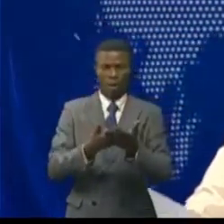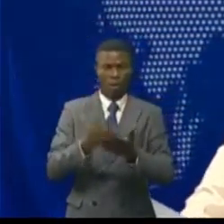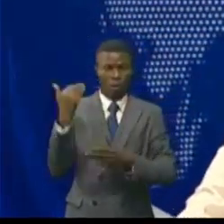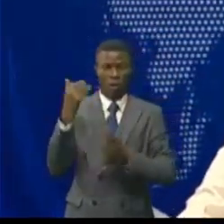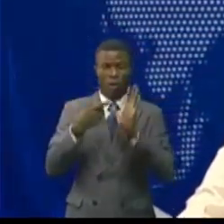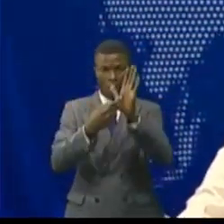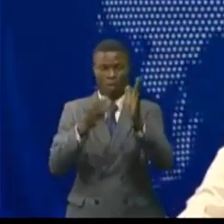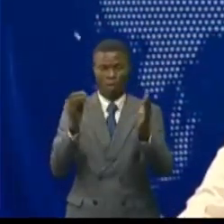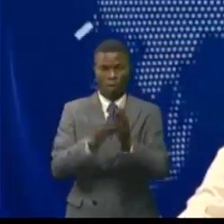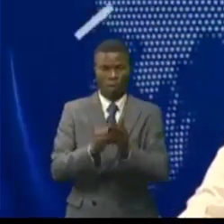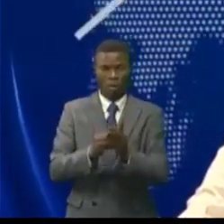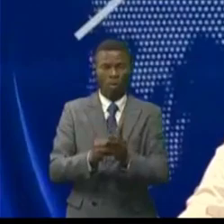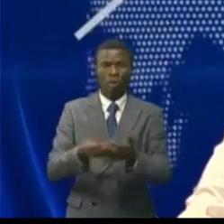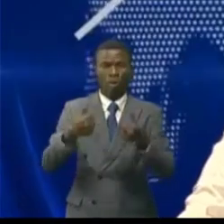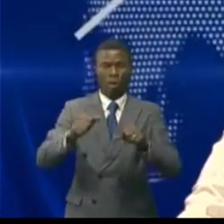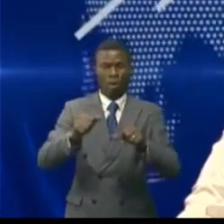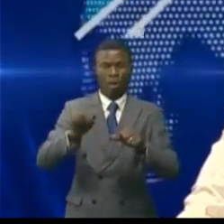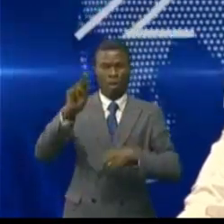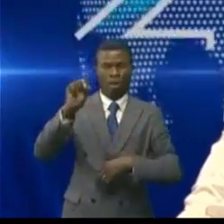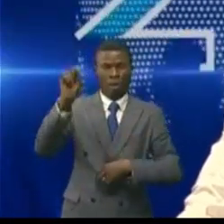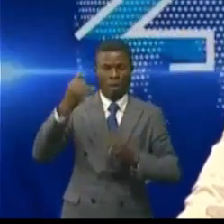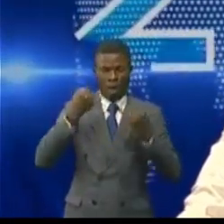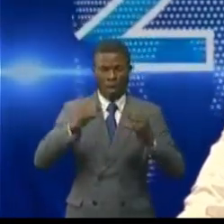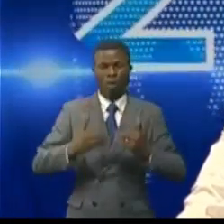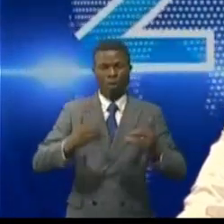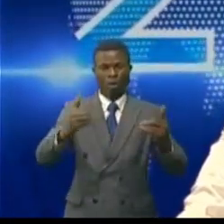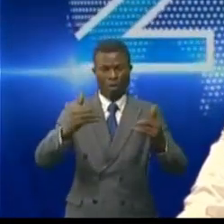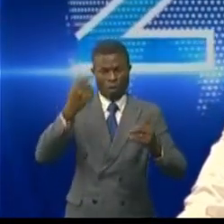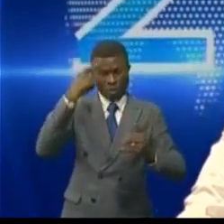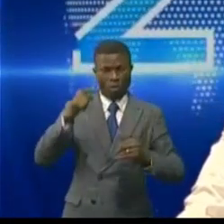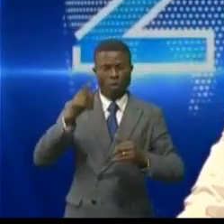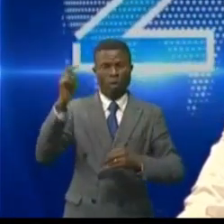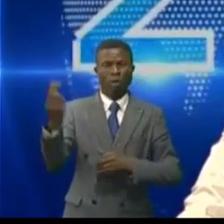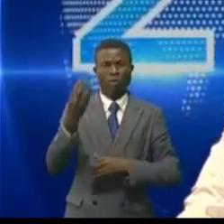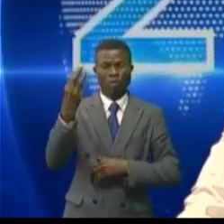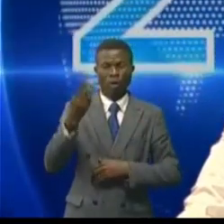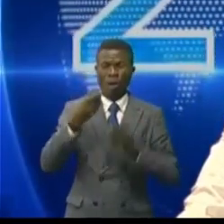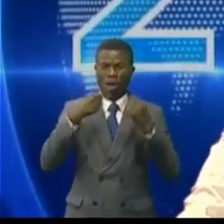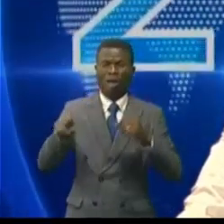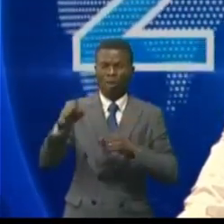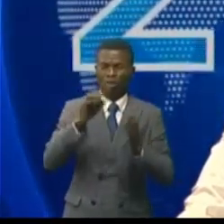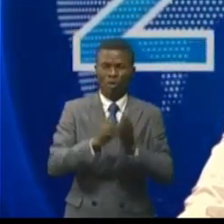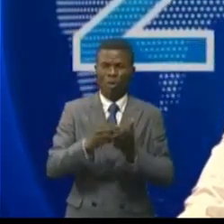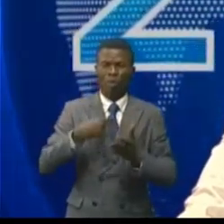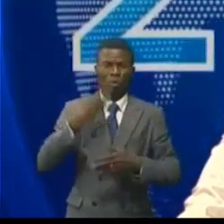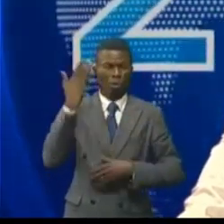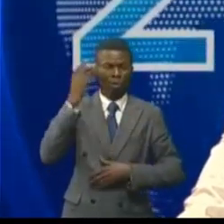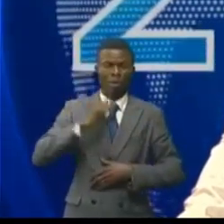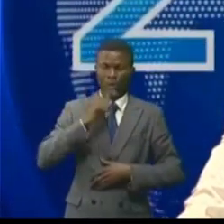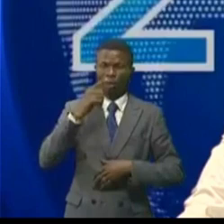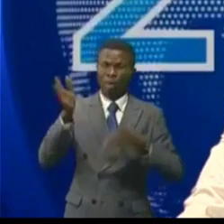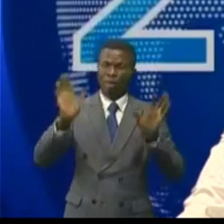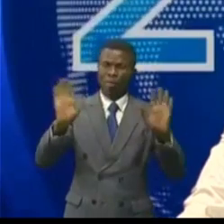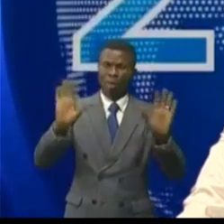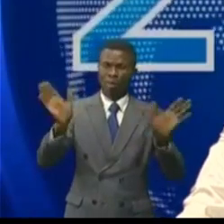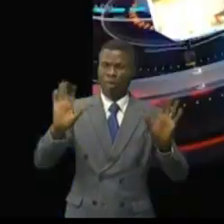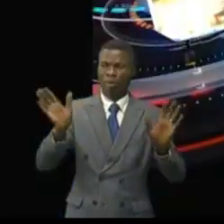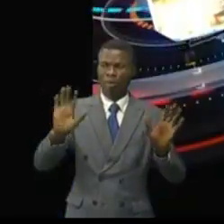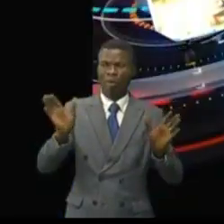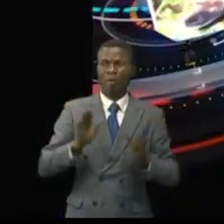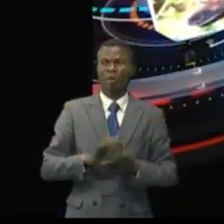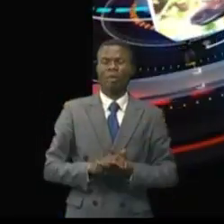dans ce journal. Restez avec nous, l'actualité continue, 23h, José Baïtouambo. Je reviens demain à 20h.